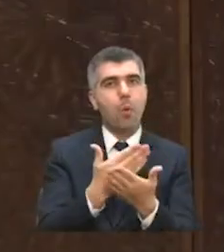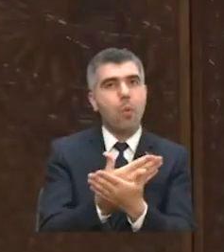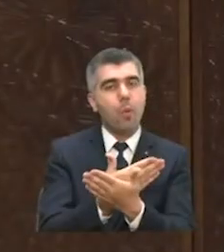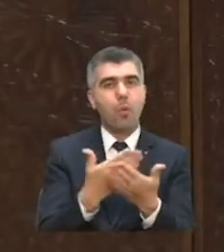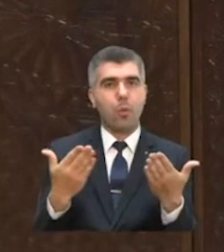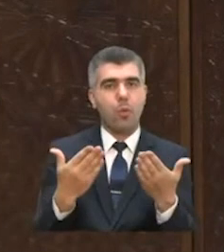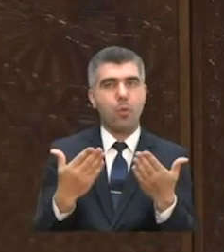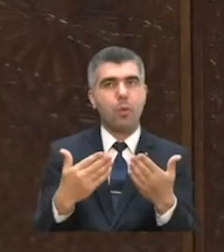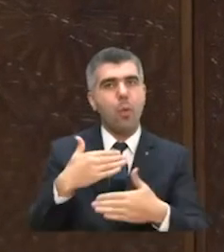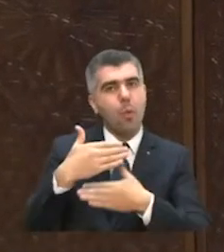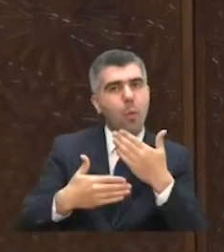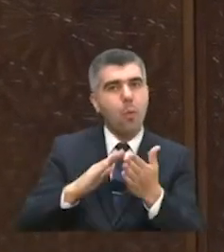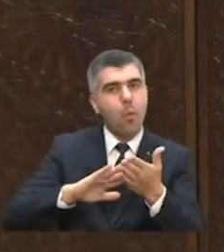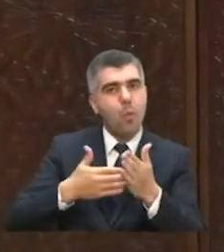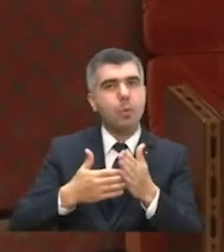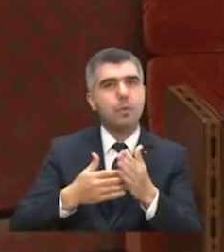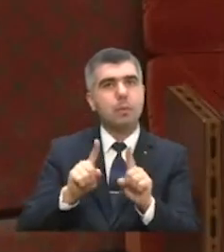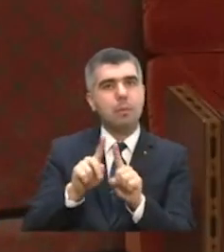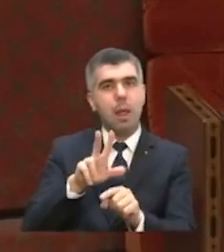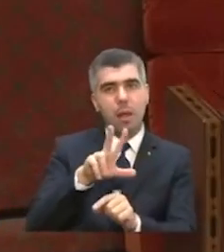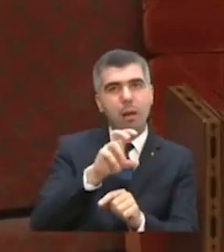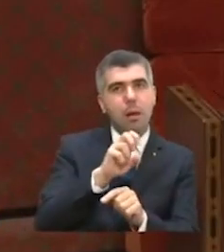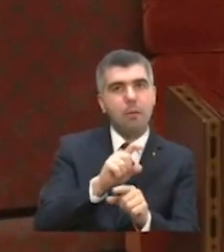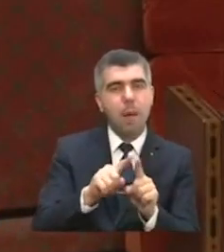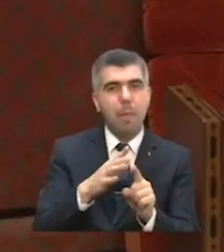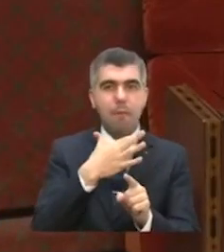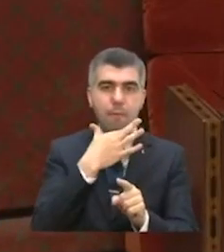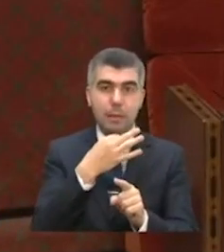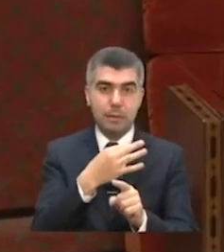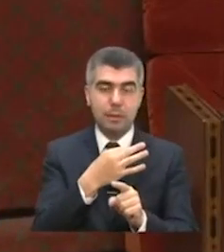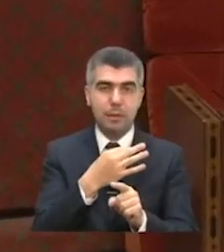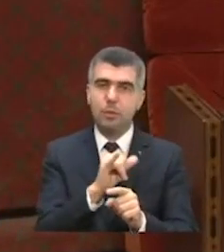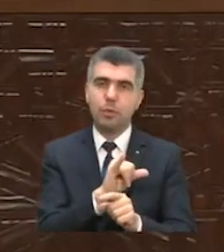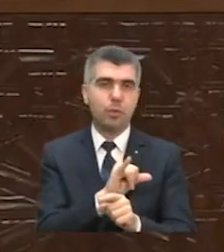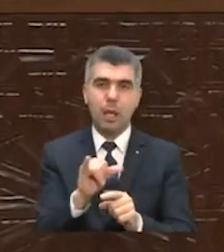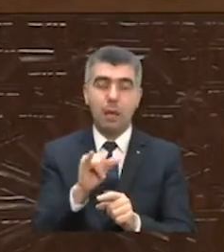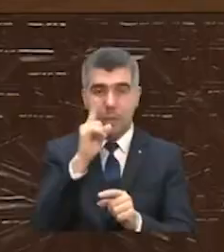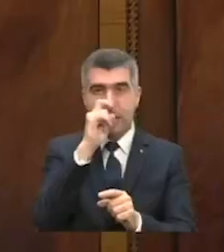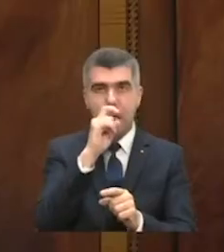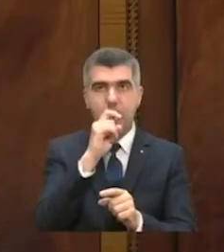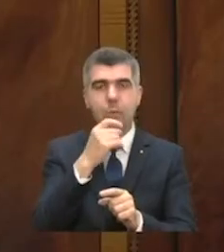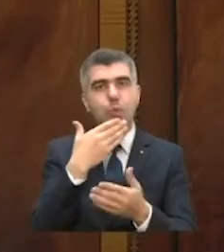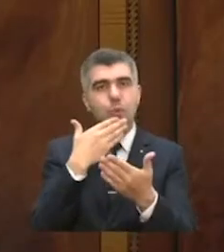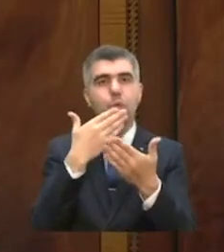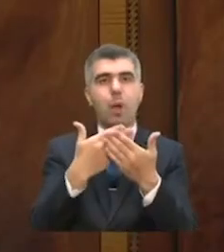يعني هذه المرحله كلها اللي دوزتوا، اللي كنعرف بانه ما كانتش مرحله اللي هي صعيبه، وشكرا لكم.